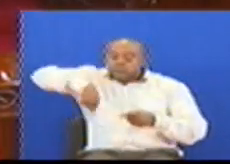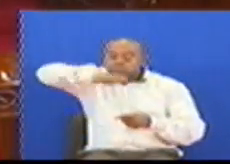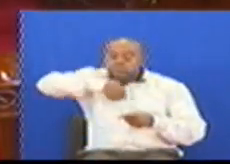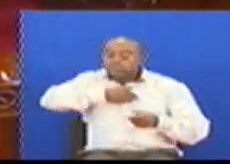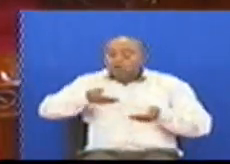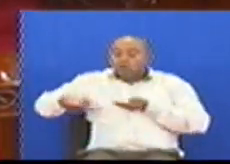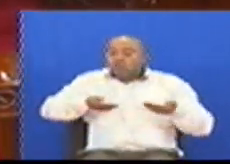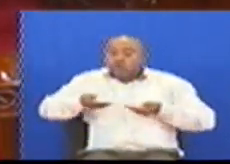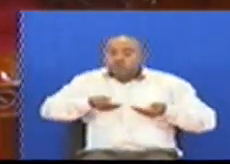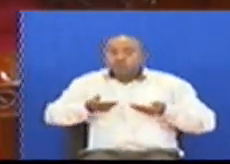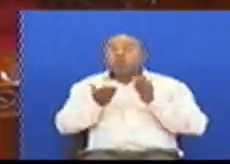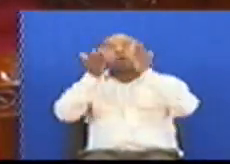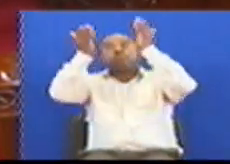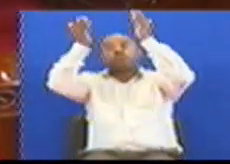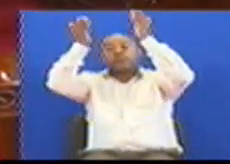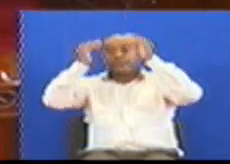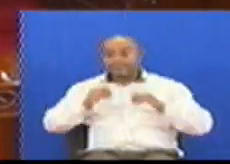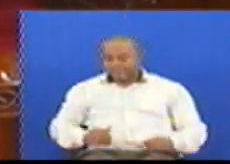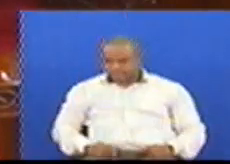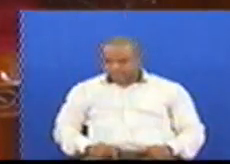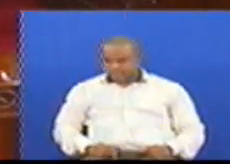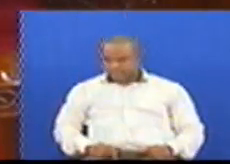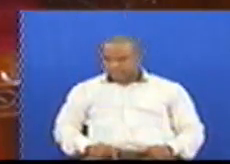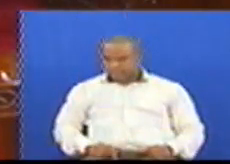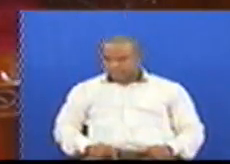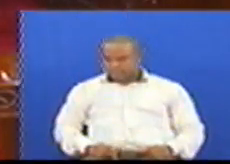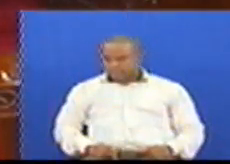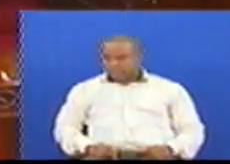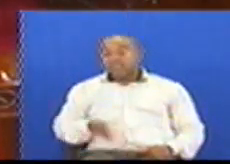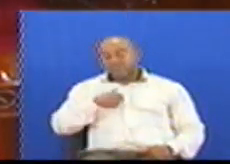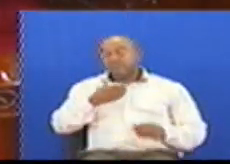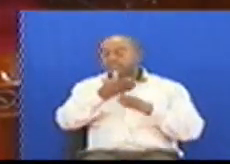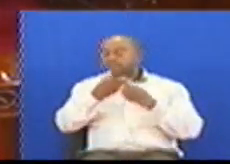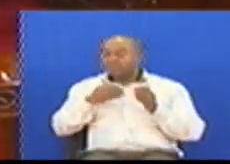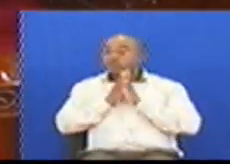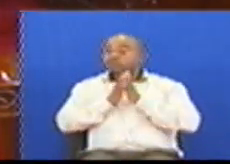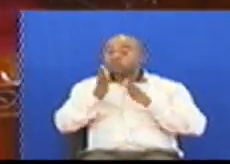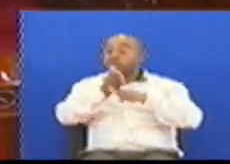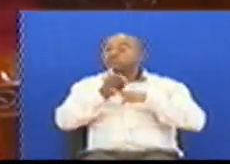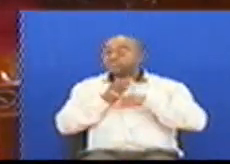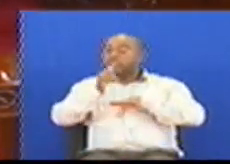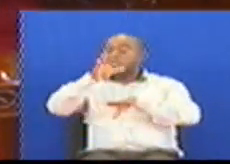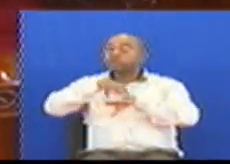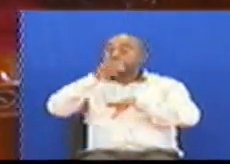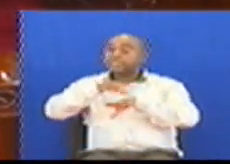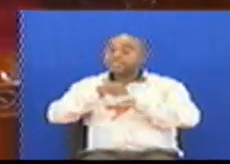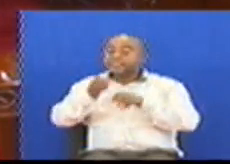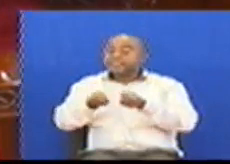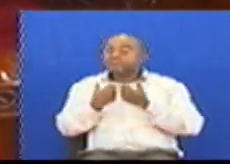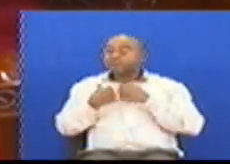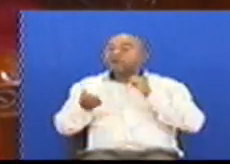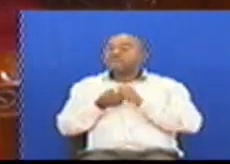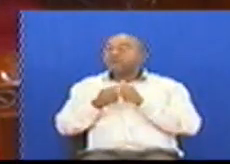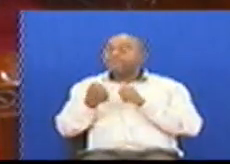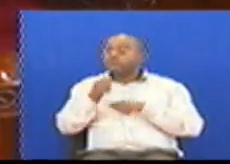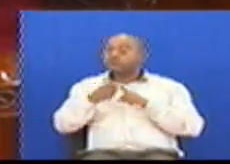Jambo la pili, mheshimiwa naibu spika, uniruhusu nishukuru sana shirika la Human Bridge la Sweden kwa kutupatia vifaa vya zaidi ya shilingi milioni 500 vya